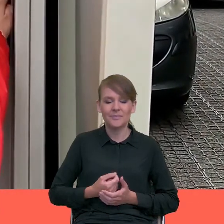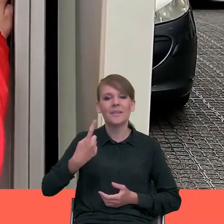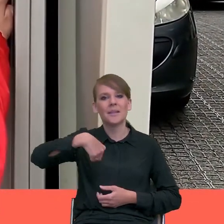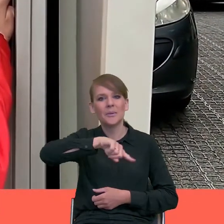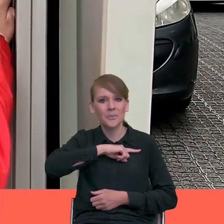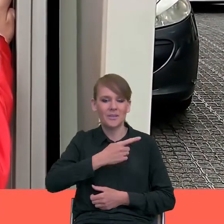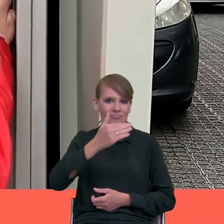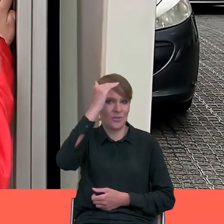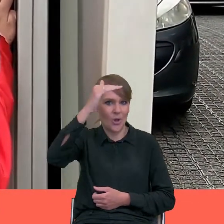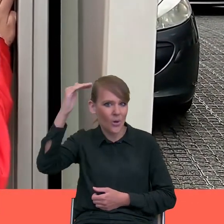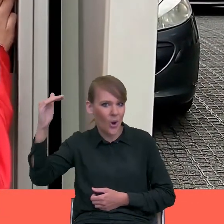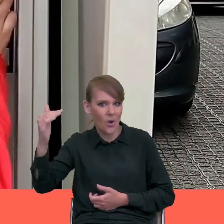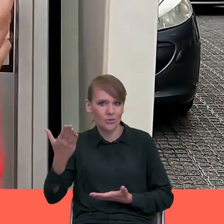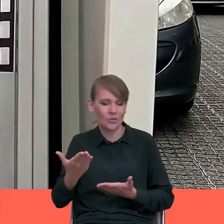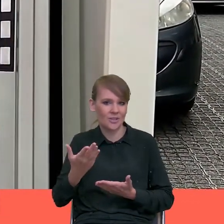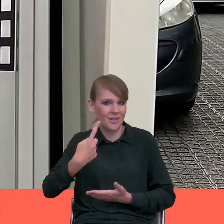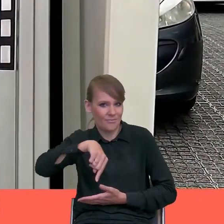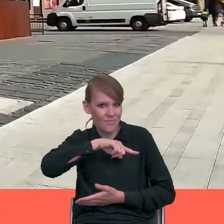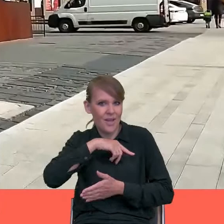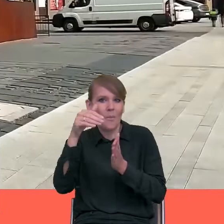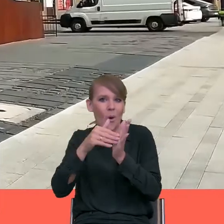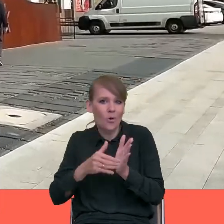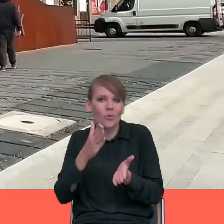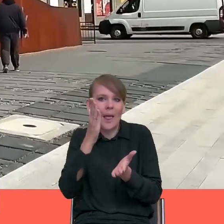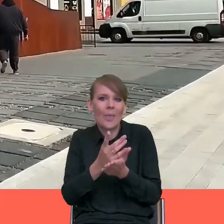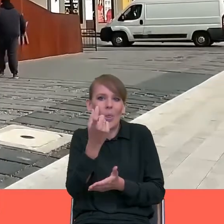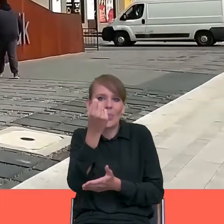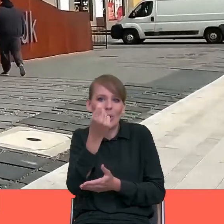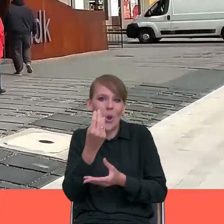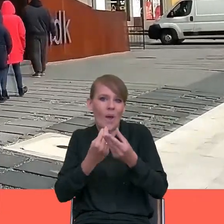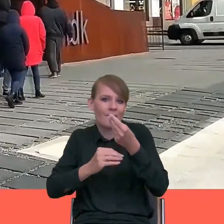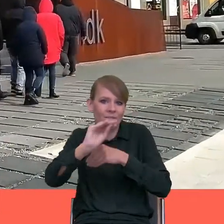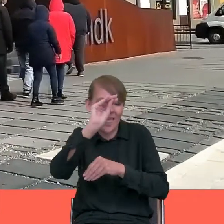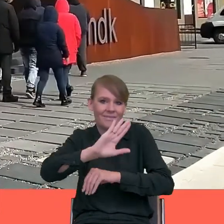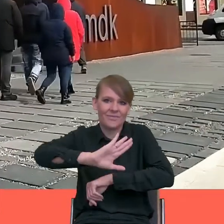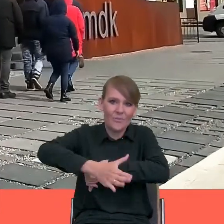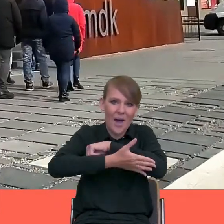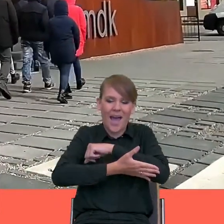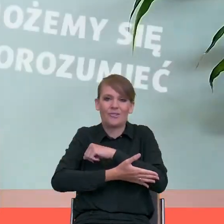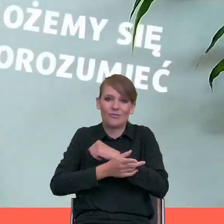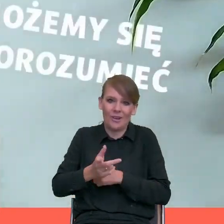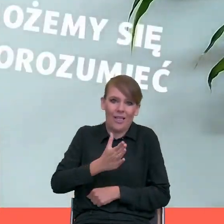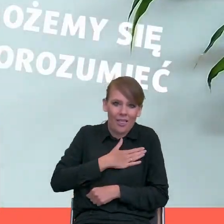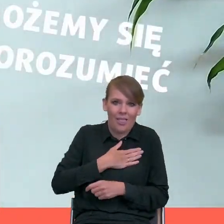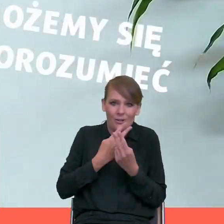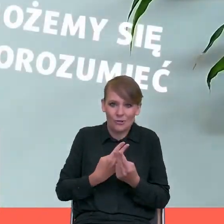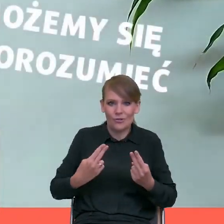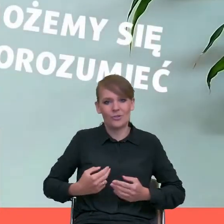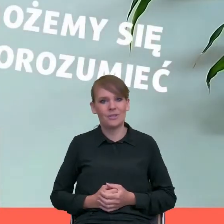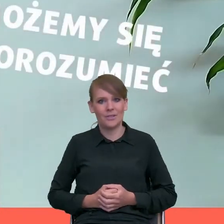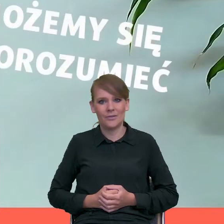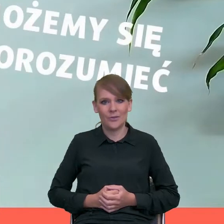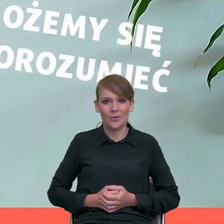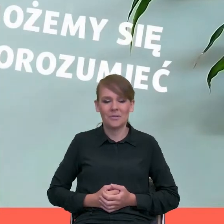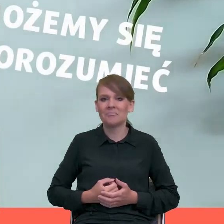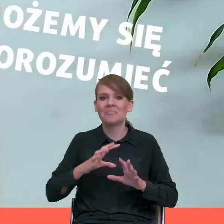Jesteśmy dorośli. Potrzebujemy tylko trochę więcej wsparcia i życzliwości. Ze wszystkimi,